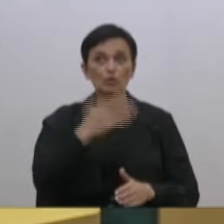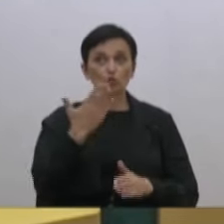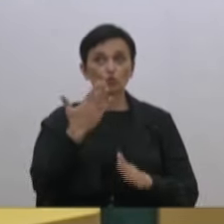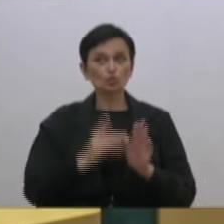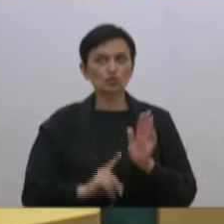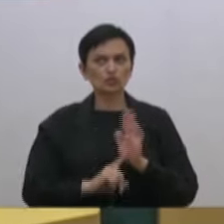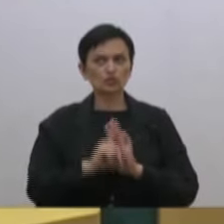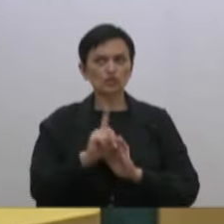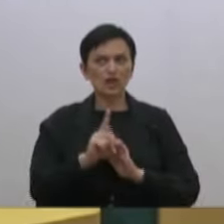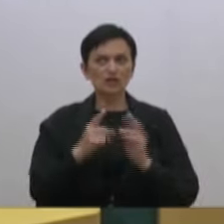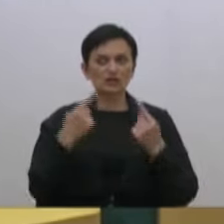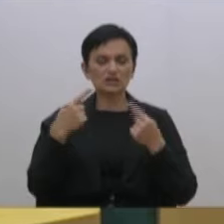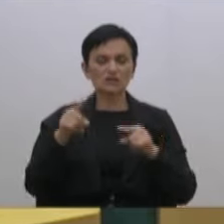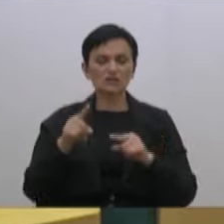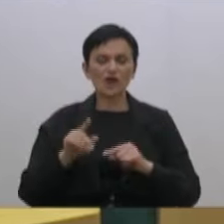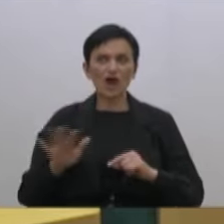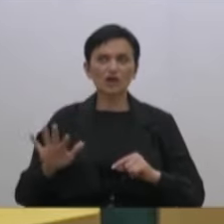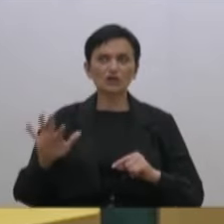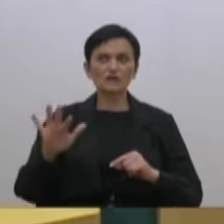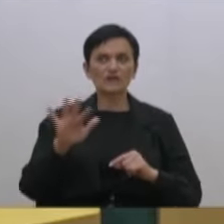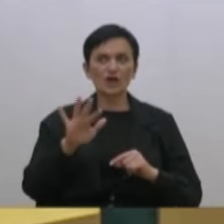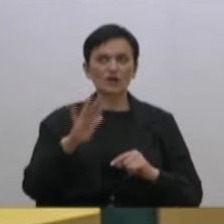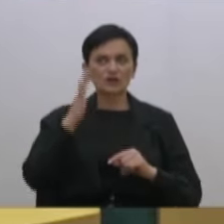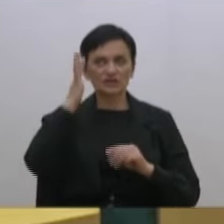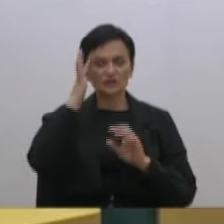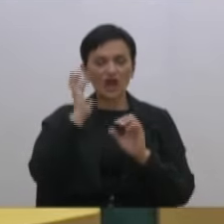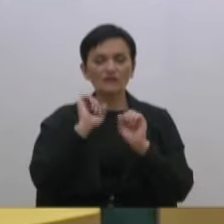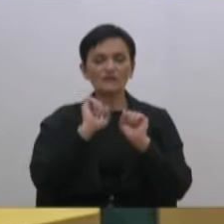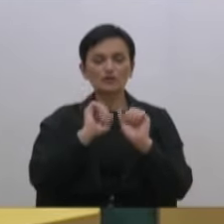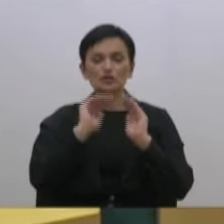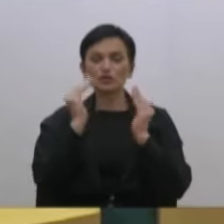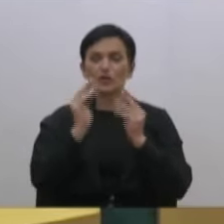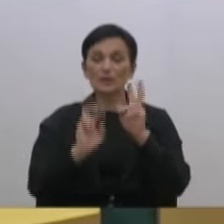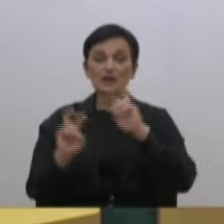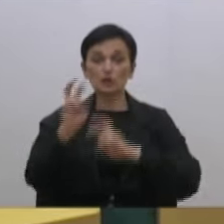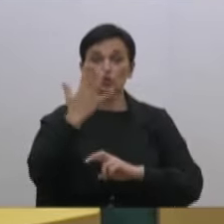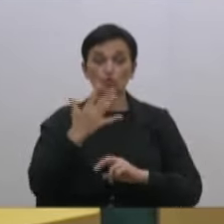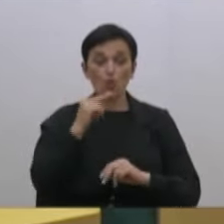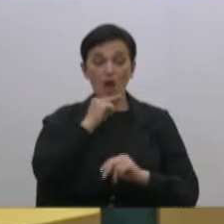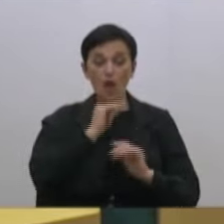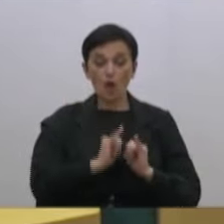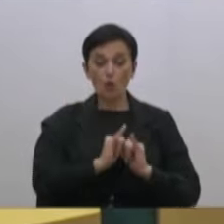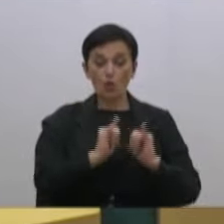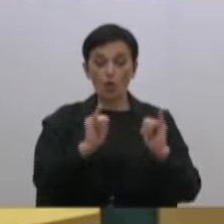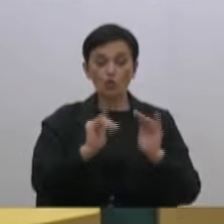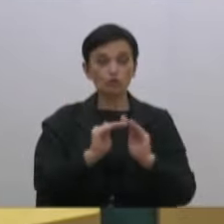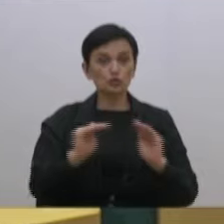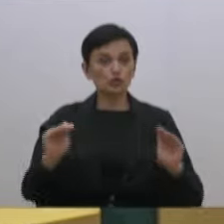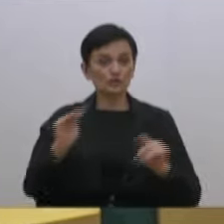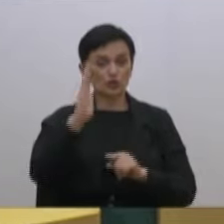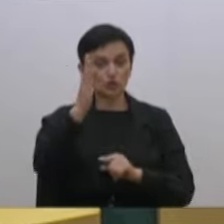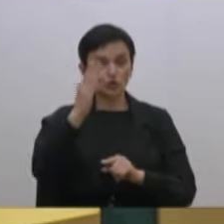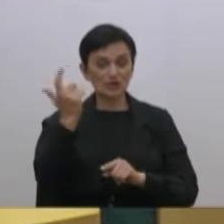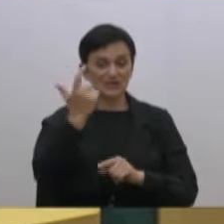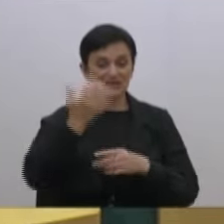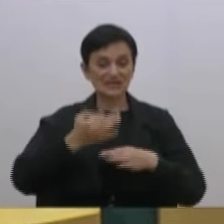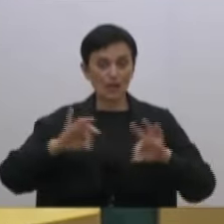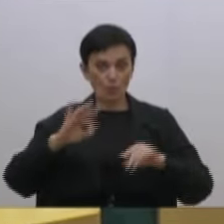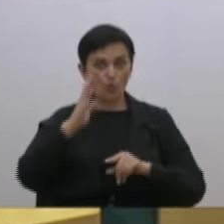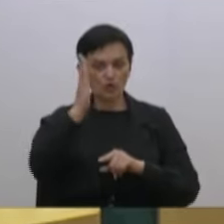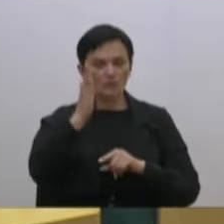დაიწყებს სხვა ქვეყნებში თავშესაფრის ძებნას და თუ ეკონომიკას განვავითარებთ, თუ იქნება მშვიდობა, თუ იქნება დემოკრატია,